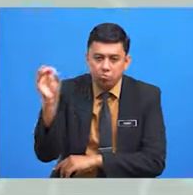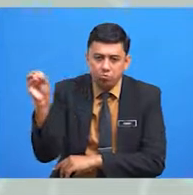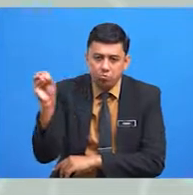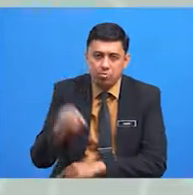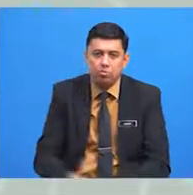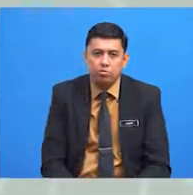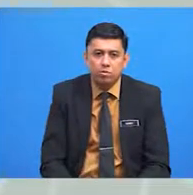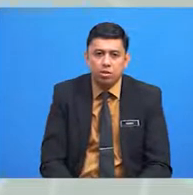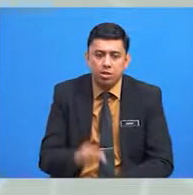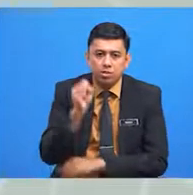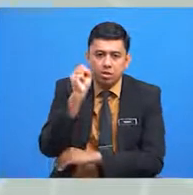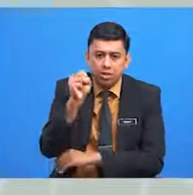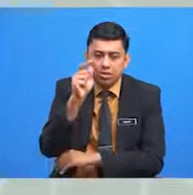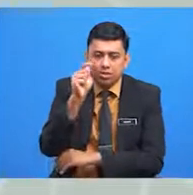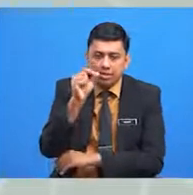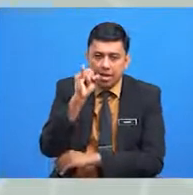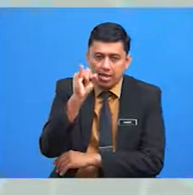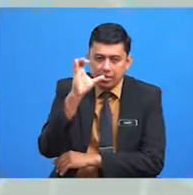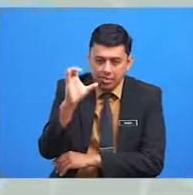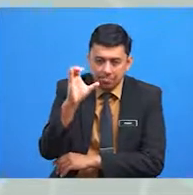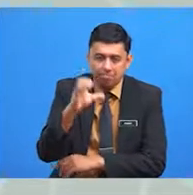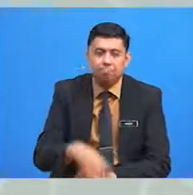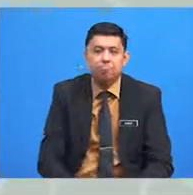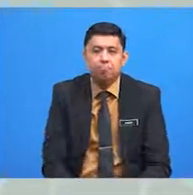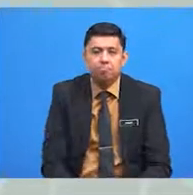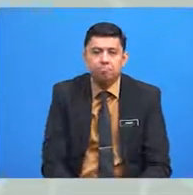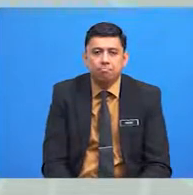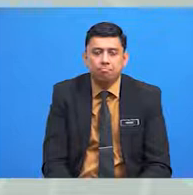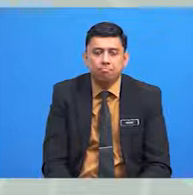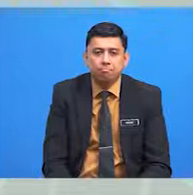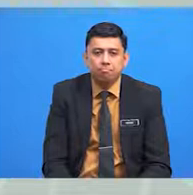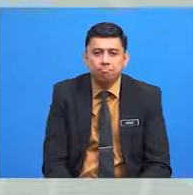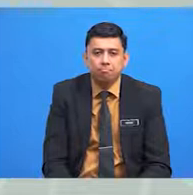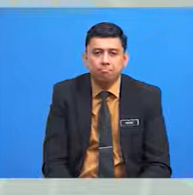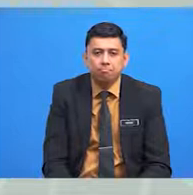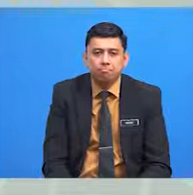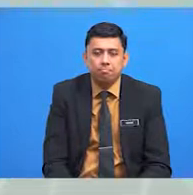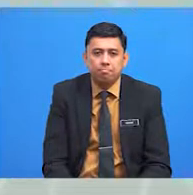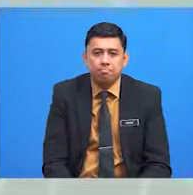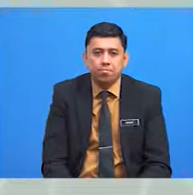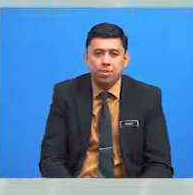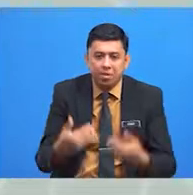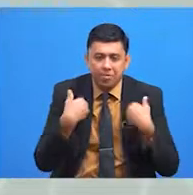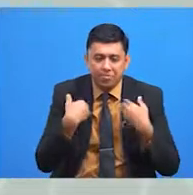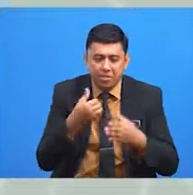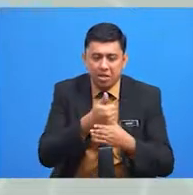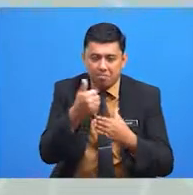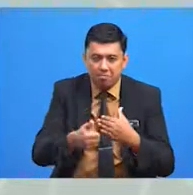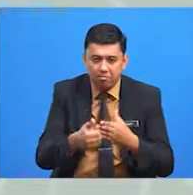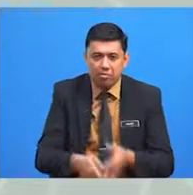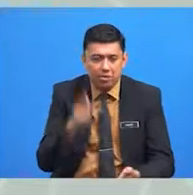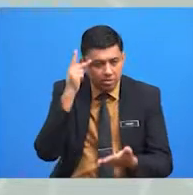Pada tahun 1905, beliau menubuhkan Malay Residential School yang akhirnya